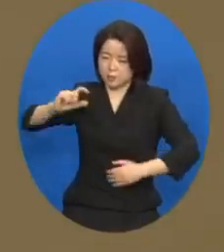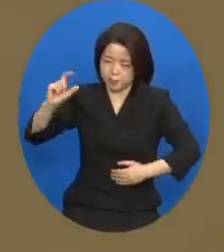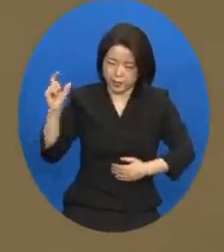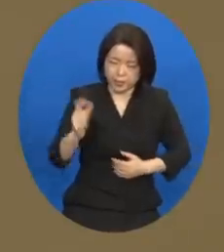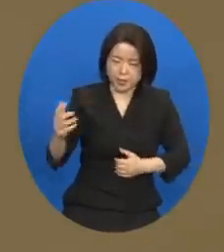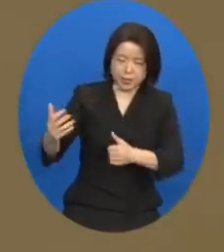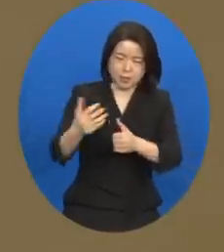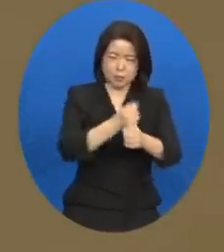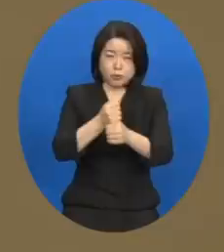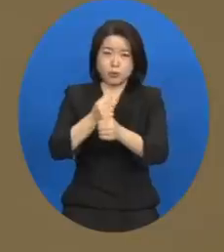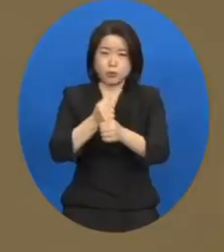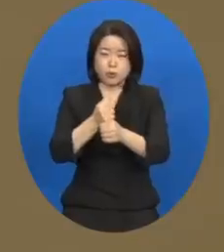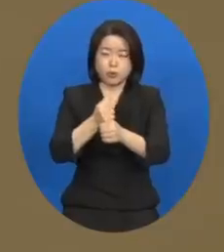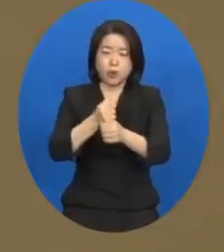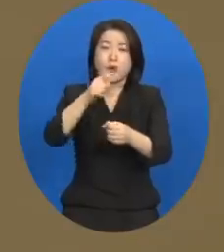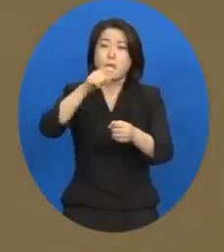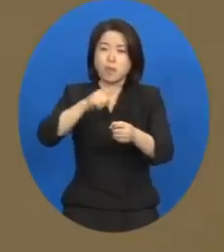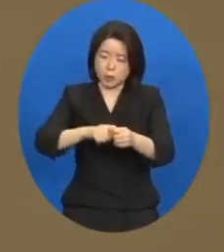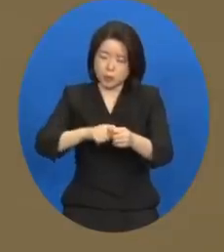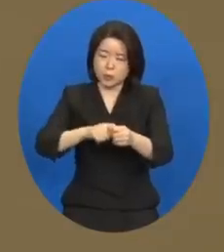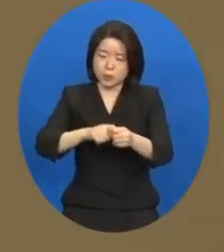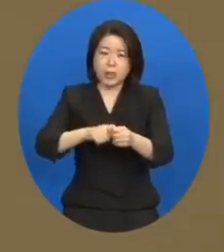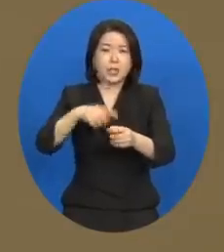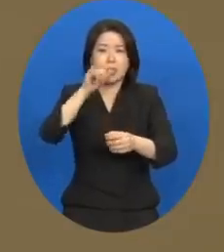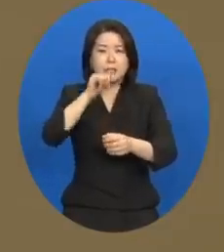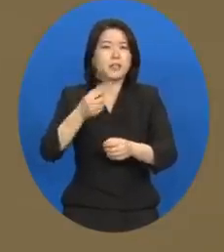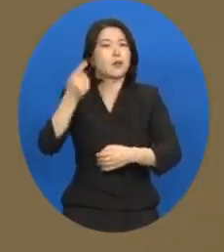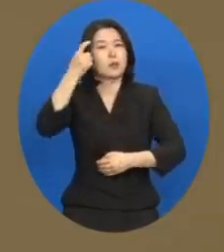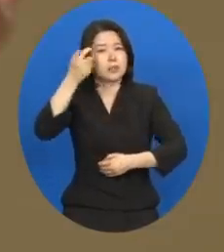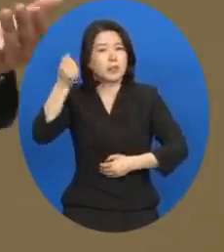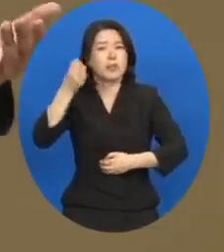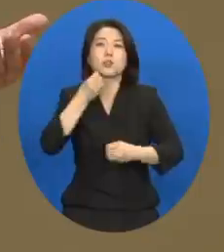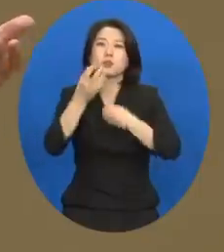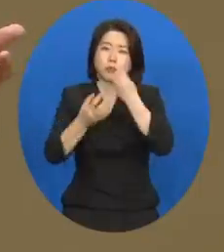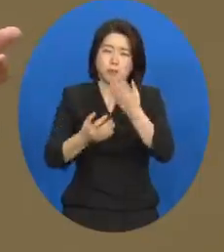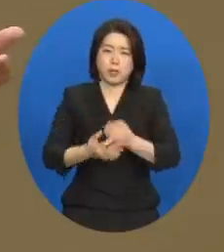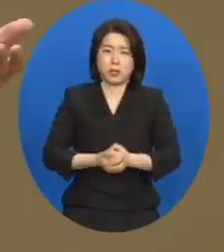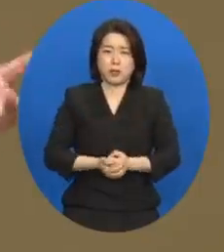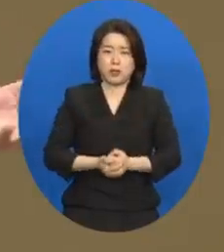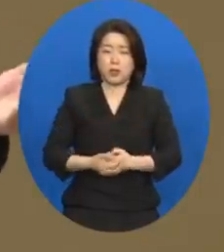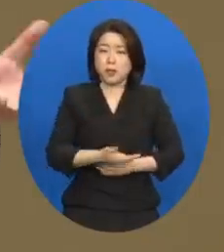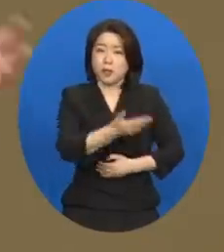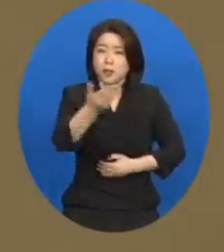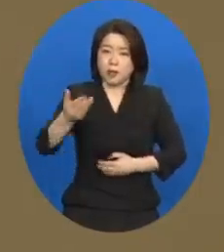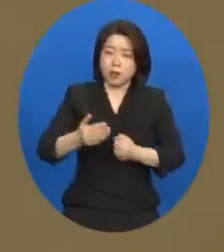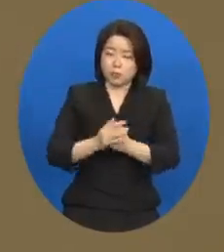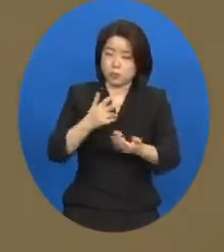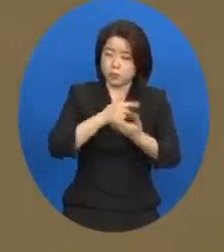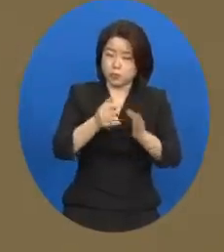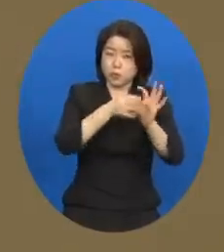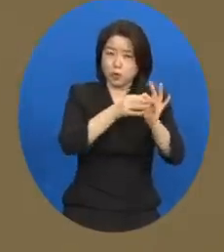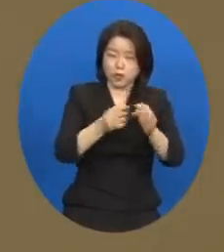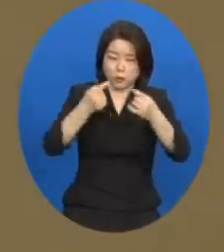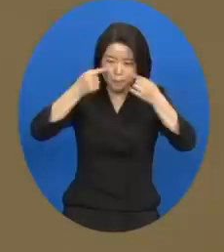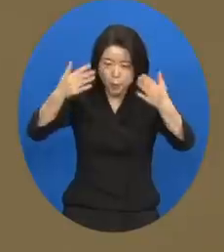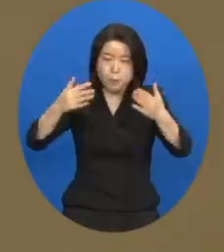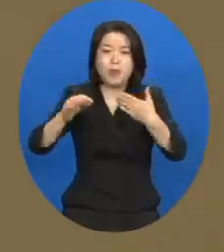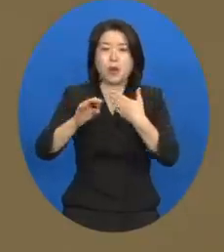붙들어 주시고자 하셨던 것이라고 고백합니다. 여러분, 주님과 관계가